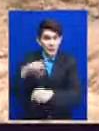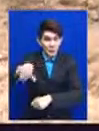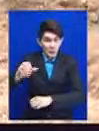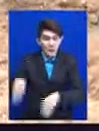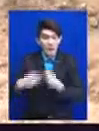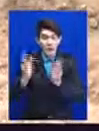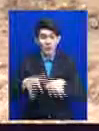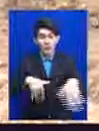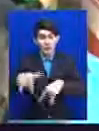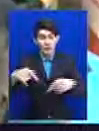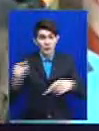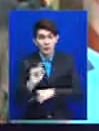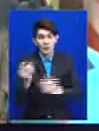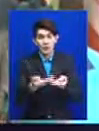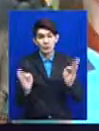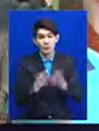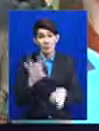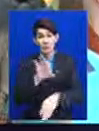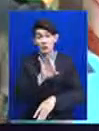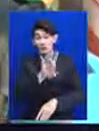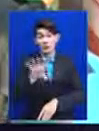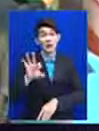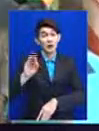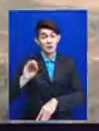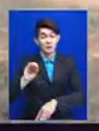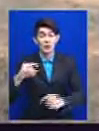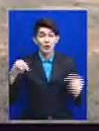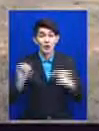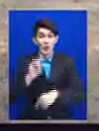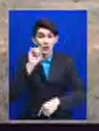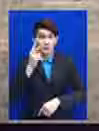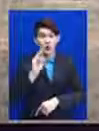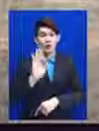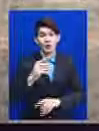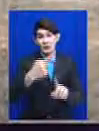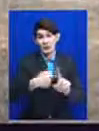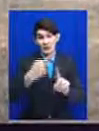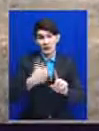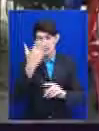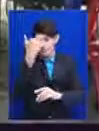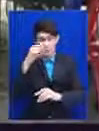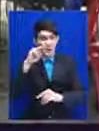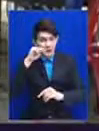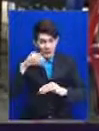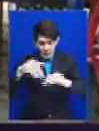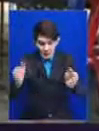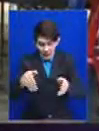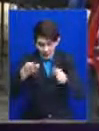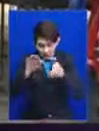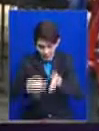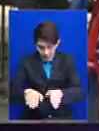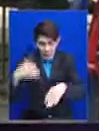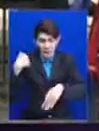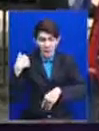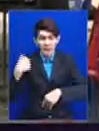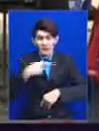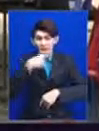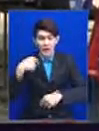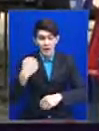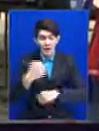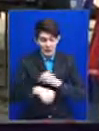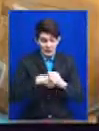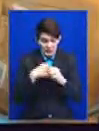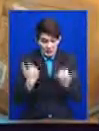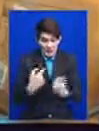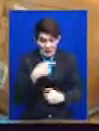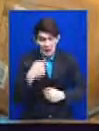ให้ชาวบ้าน190ครัวเรือนเป็นรอบที่2ของเดือนค่ะหลังจากที่น้ำในสระแห้งขอดโดยชาวบ้านบอกว่าปีนี้แล้งที่สุด